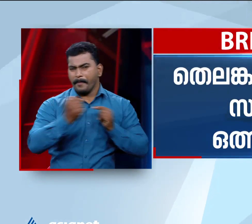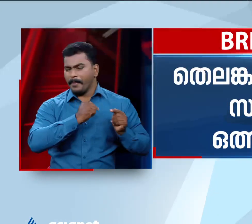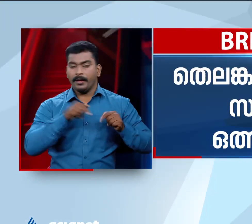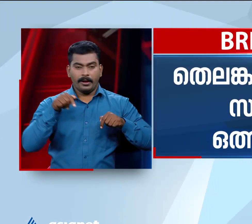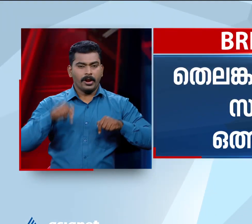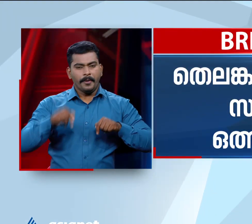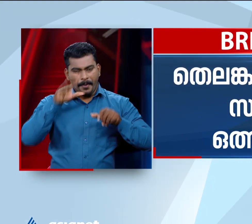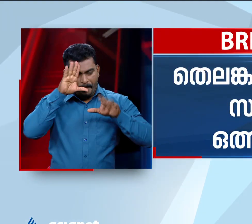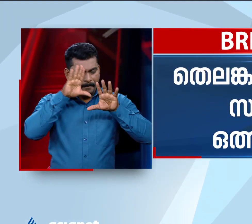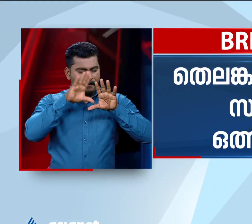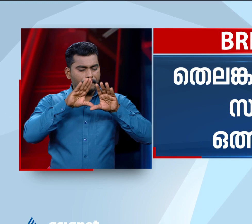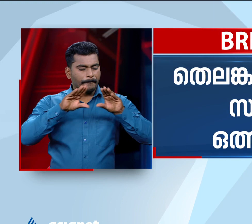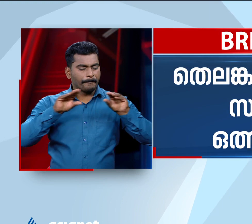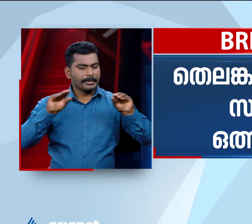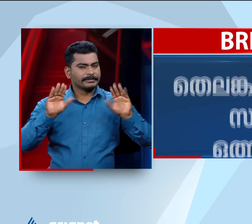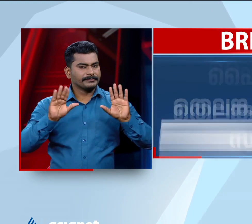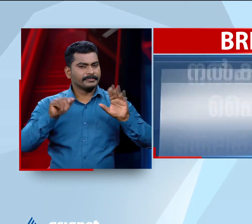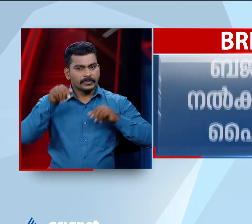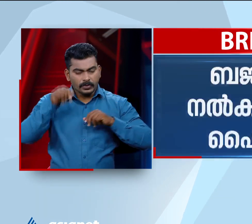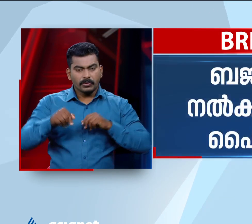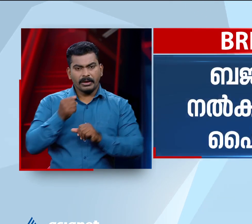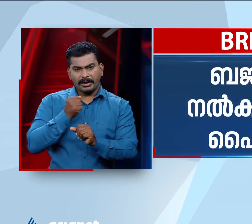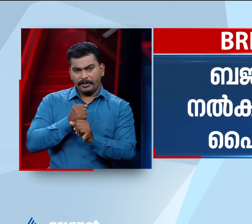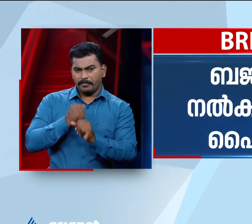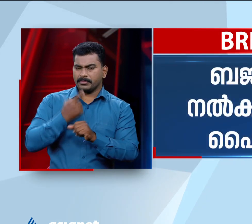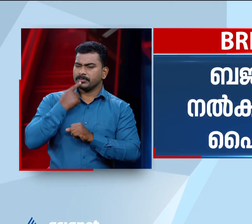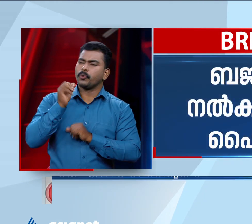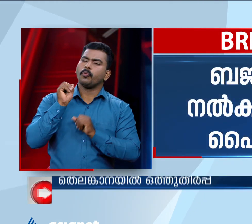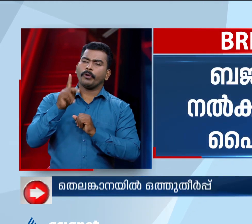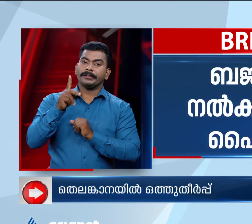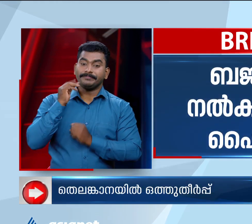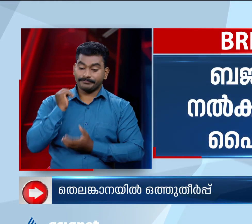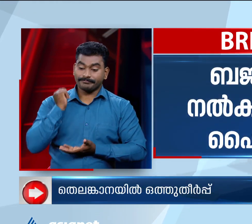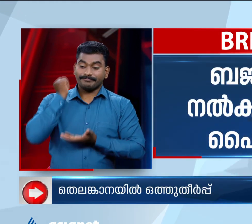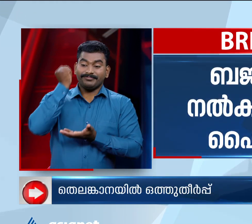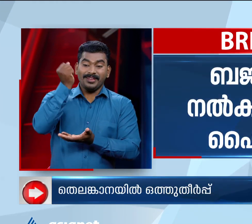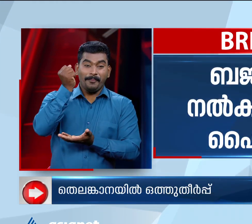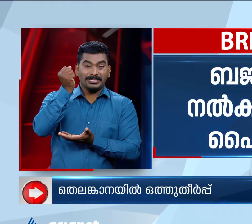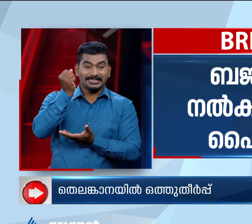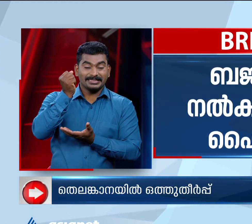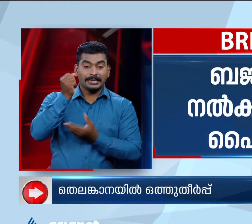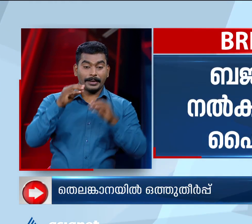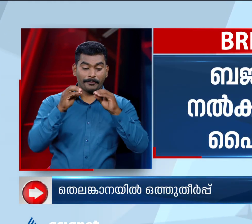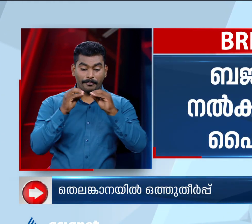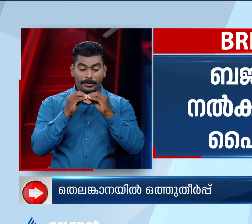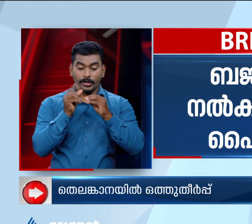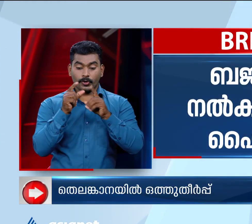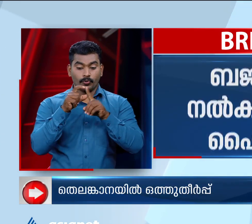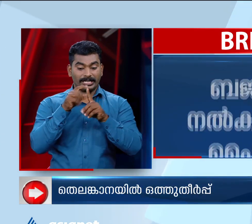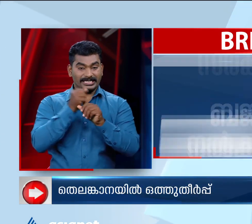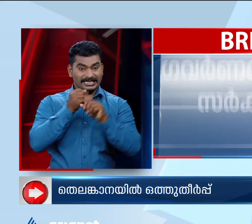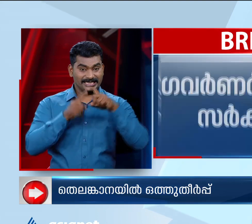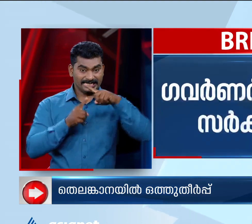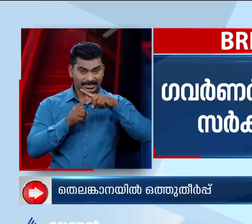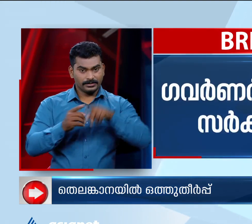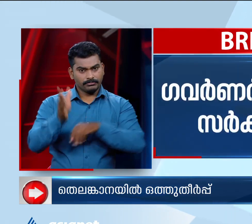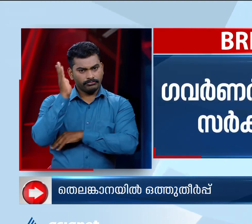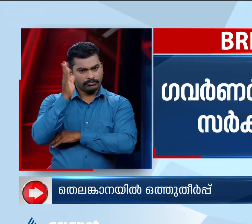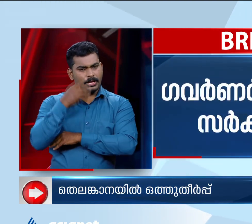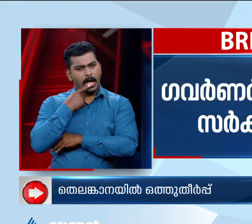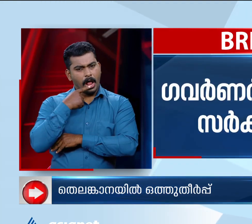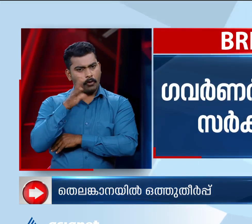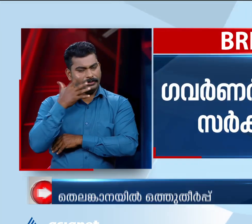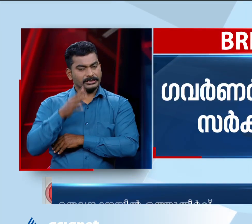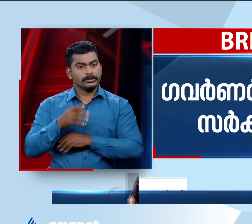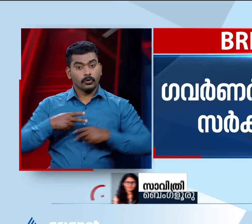ചെയ്തു. വിവരങ്ങളുമായി സാവിത്രിയുണ്ട്. സാവിത്രി, എങ്ങനെയാണ് ഈ പോര് ഒത്തുതീർപ്പിലേക്ക് എത്തിയത്? സർക്കാർ ഹർജി പിൻവലിക്കാനുള്ള കാരണം എന്താണ്? ശനി,